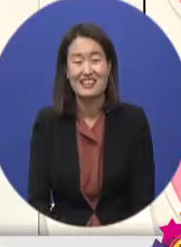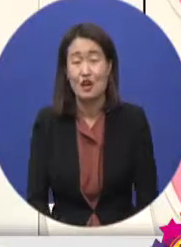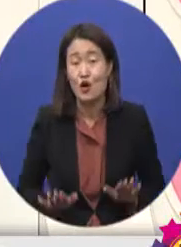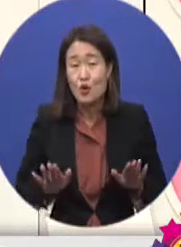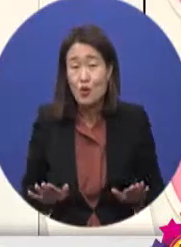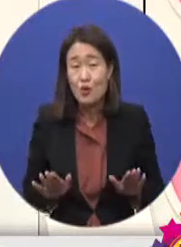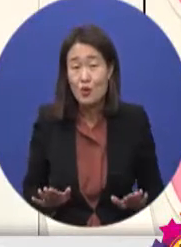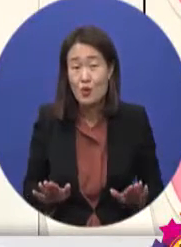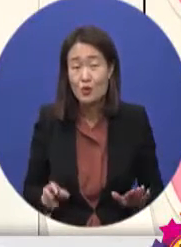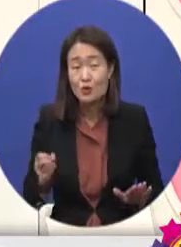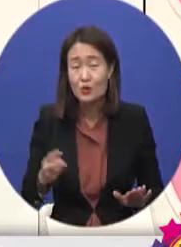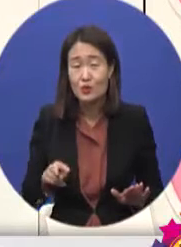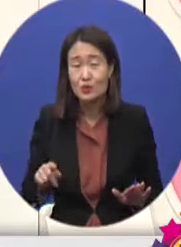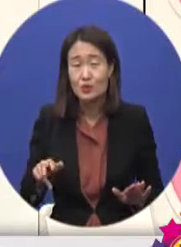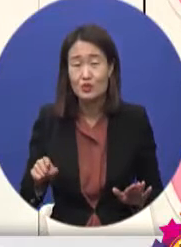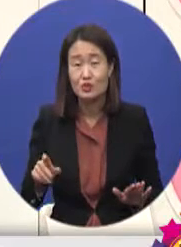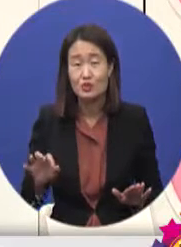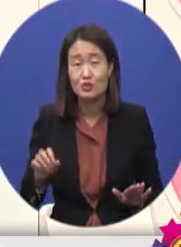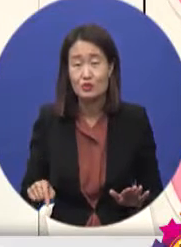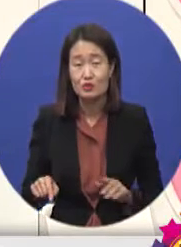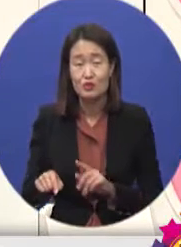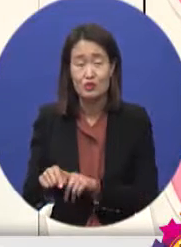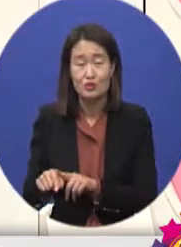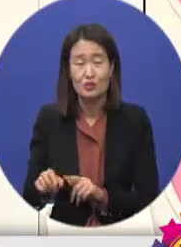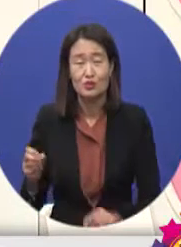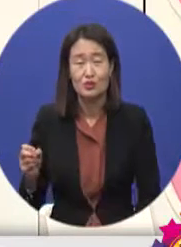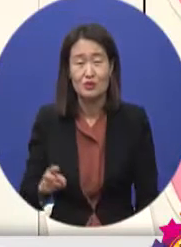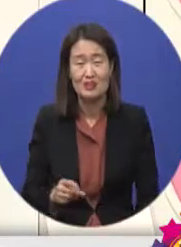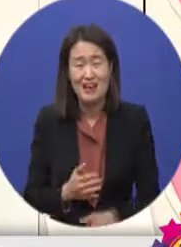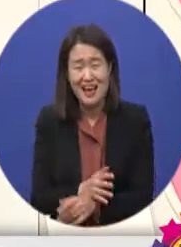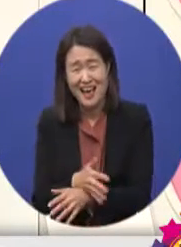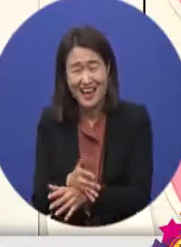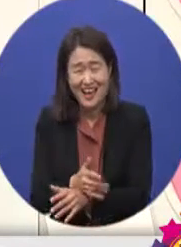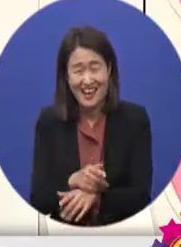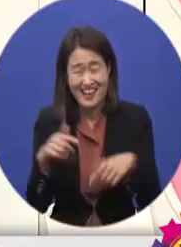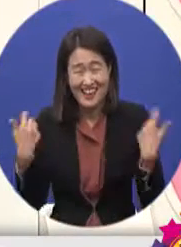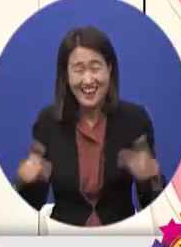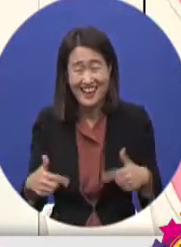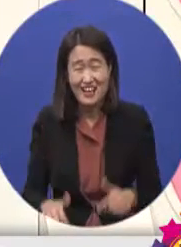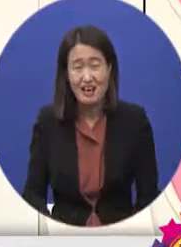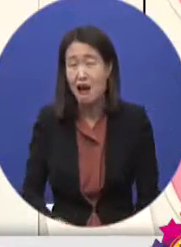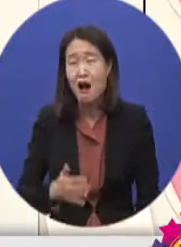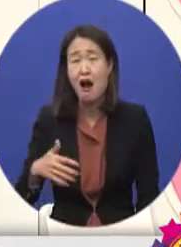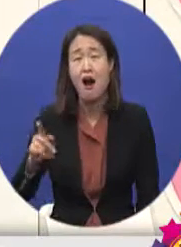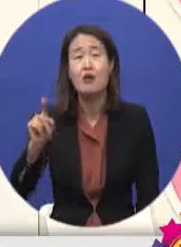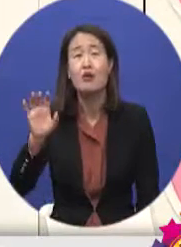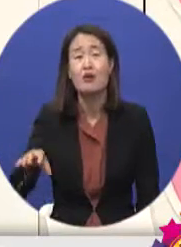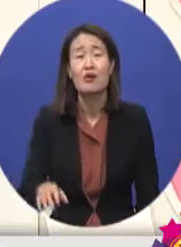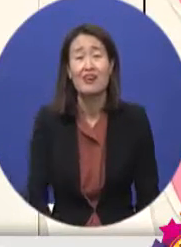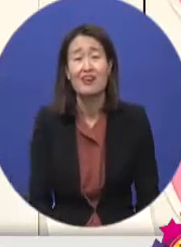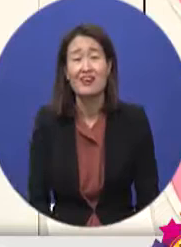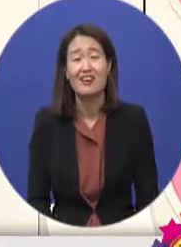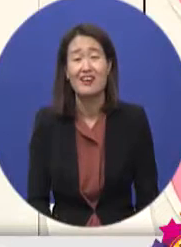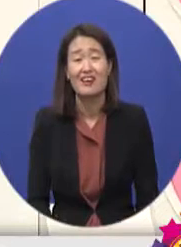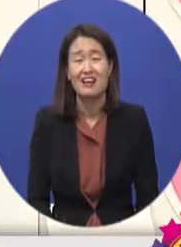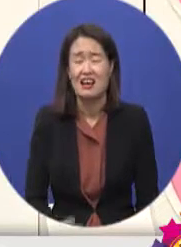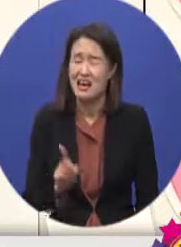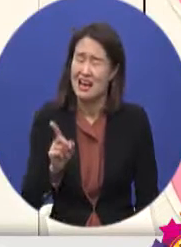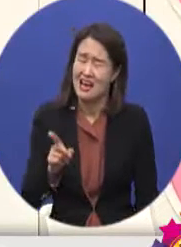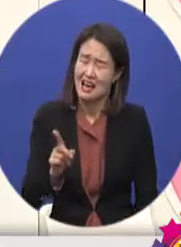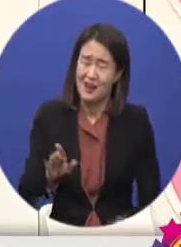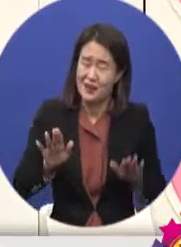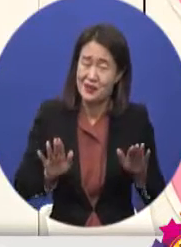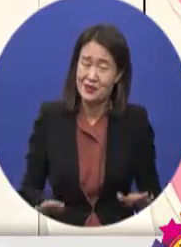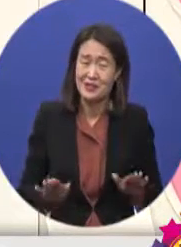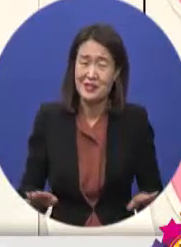오늘은 또 서정호가 우리 것이 하는 말이다. 까불까불. 어디로 갔을까? 얄랑얄랑 하던 사람이 아.